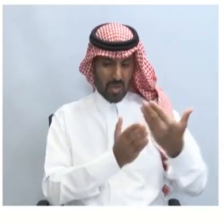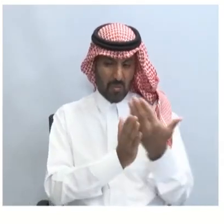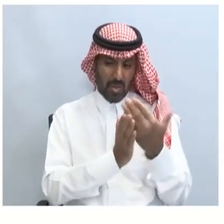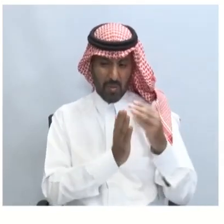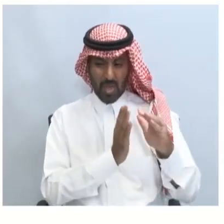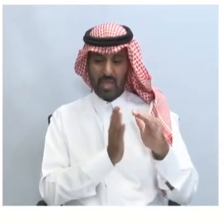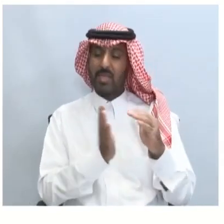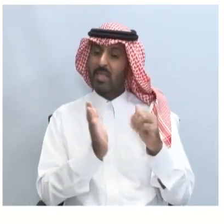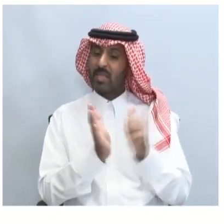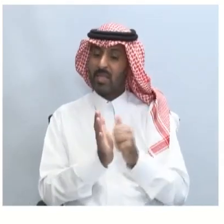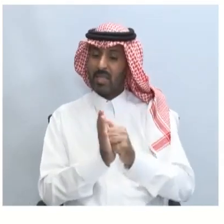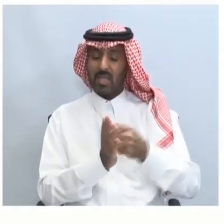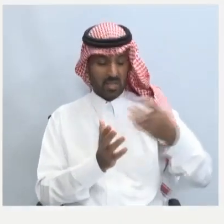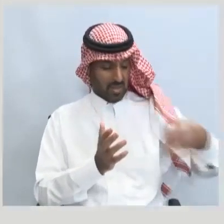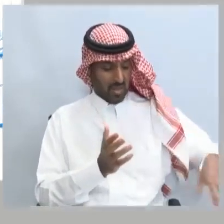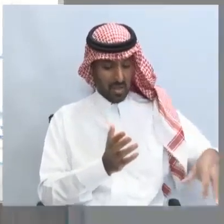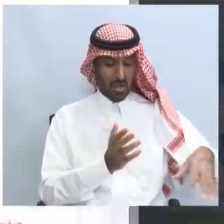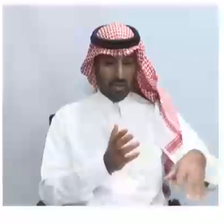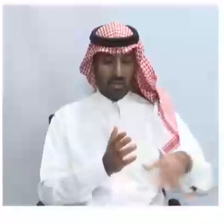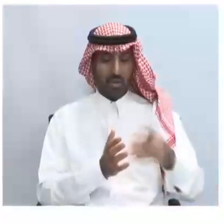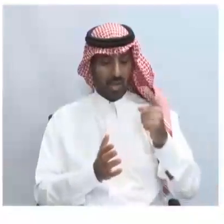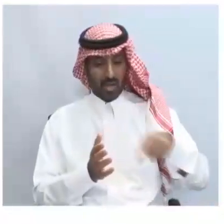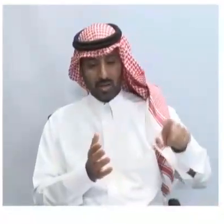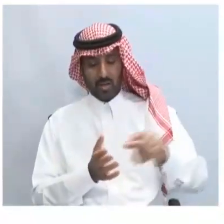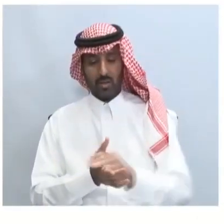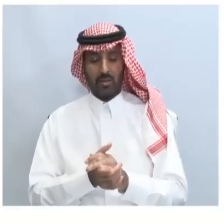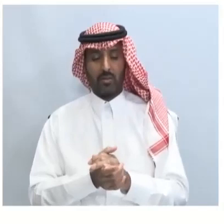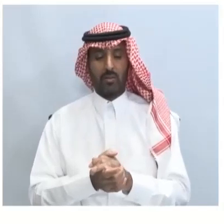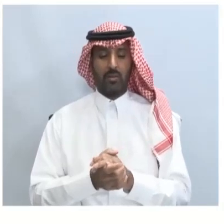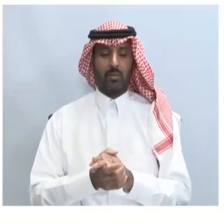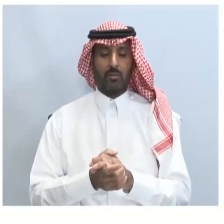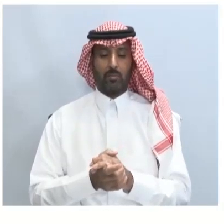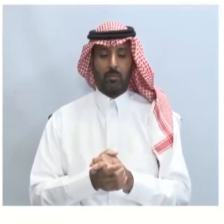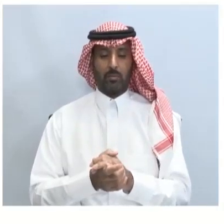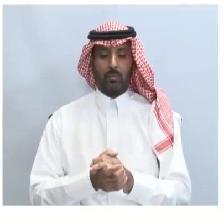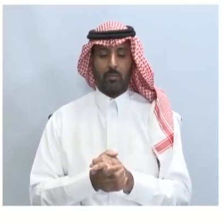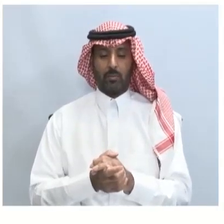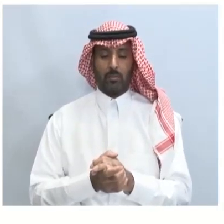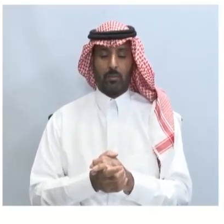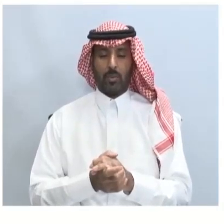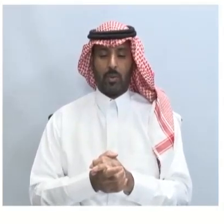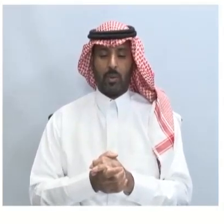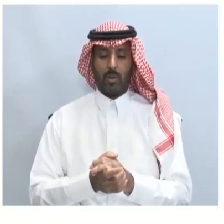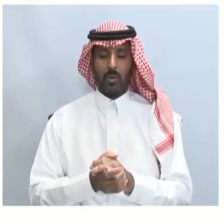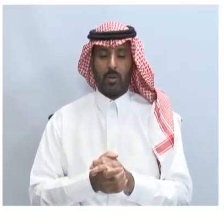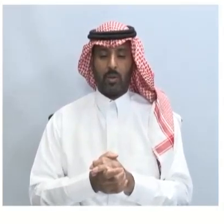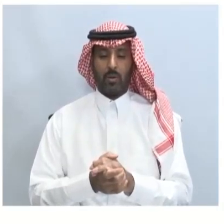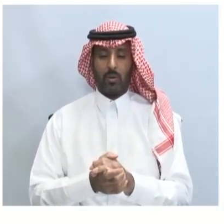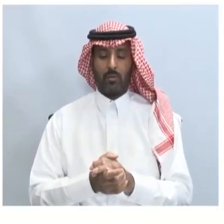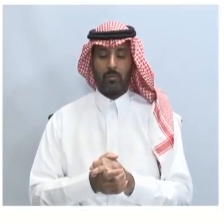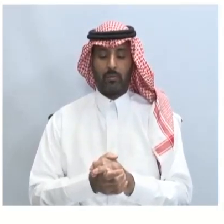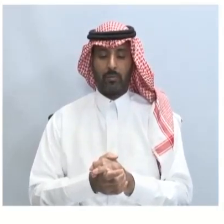المنزل لا هذا تصرف غير صحيح هذا التصرف غير صحيح ولذلك لا الون